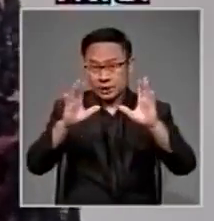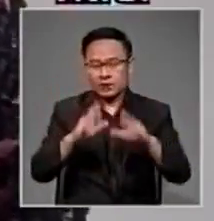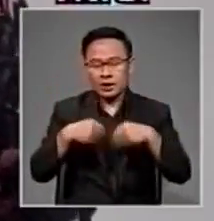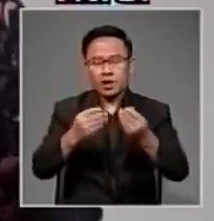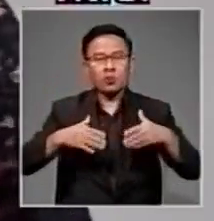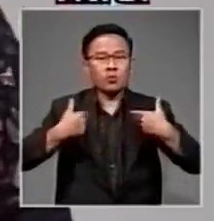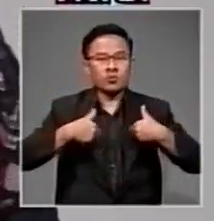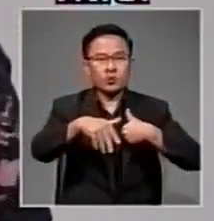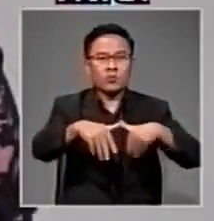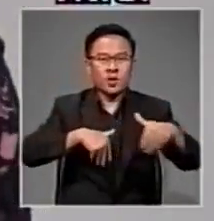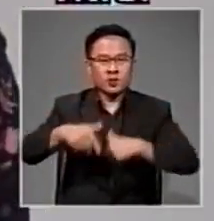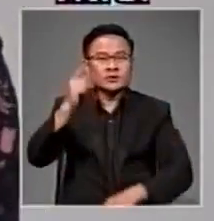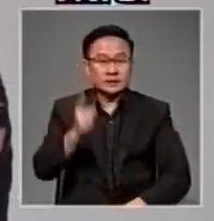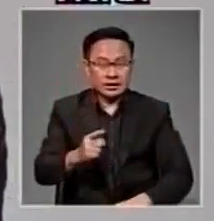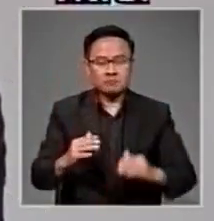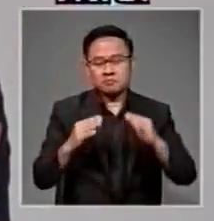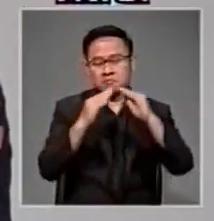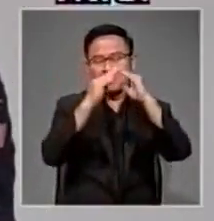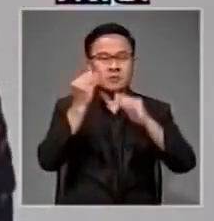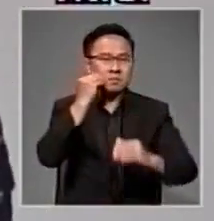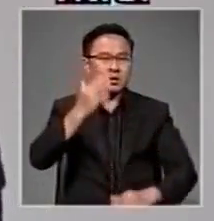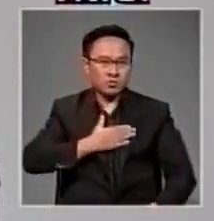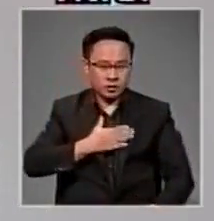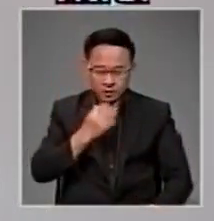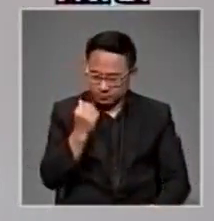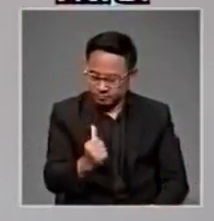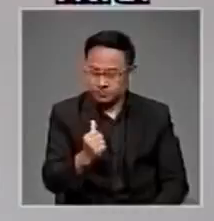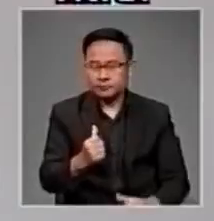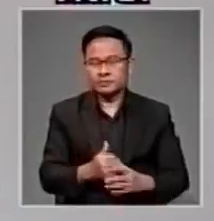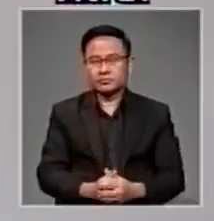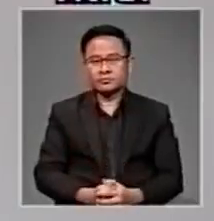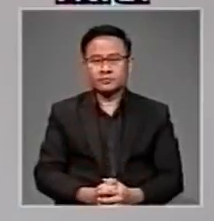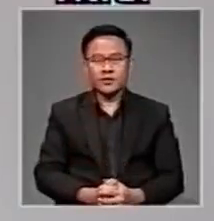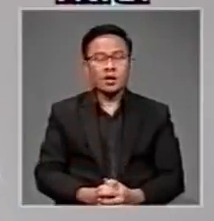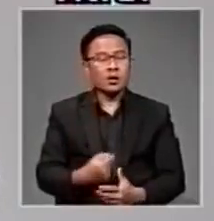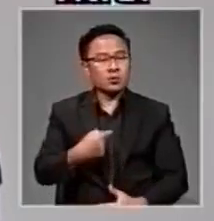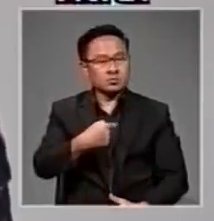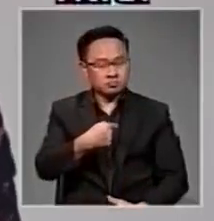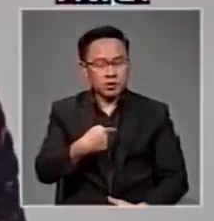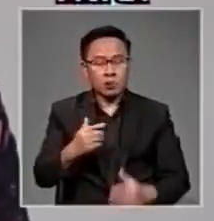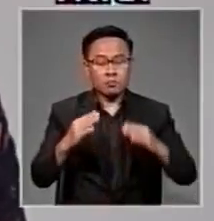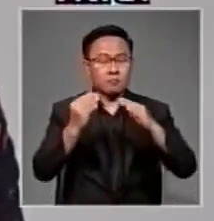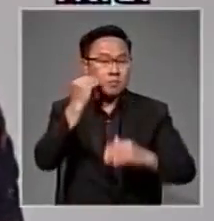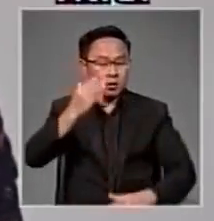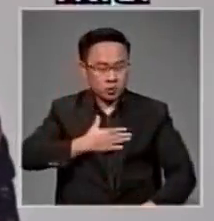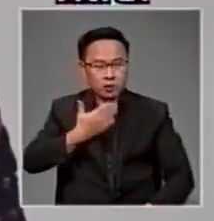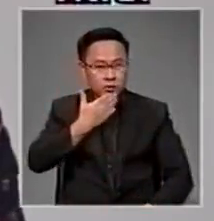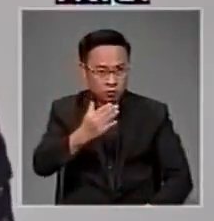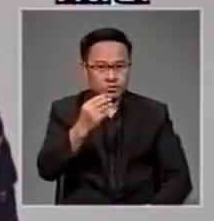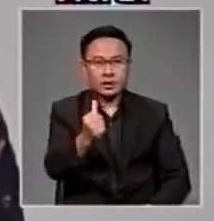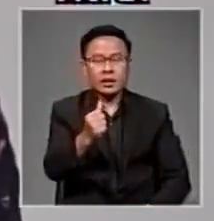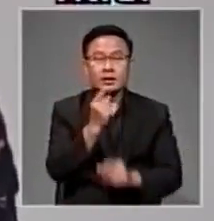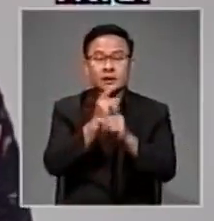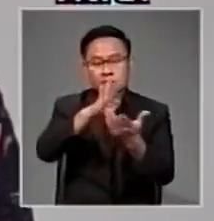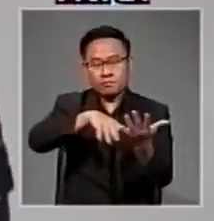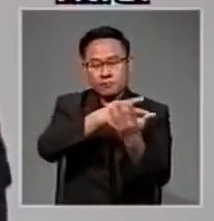นะคะเอาละค่ะคุณผู้ชมคะนี่แหละค่ะคือการคืนความสุขให้พี่น้องประชาชนอย่างแท้จริงในการที่จะให้ประชาชนมีบ้านเป็นของต